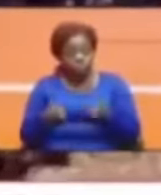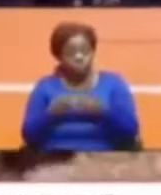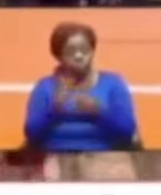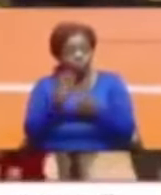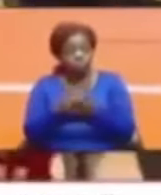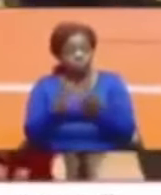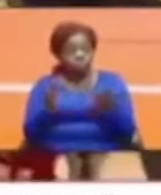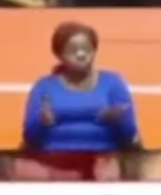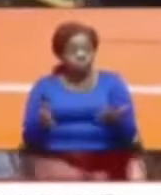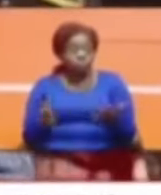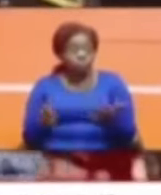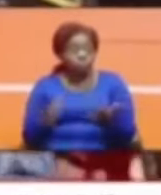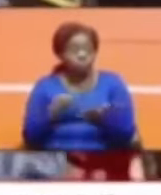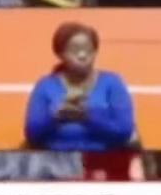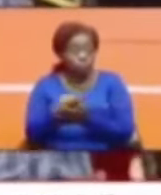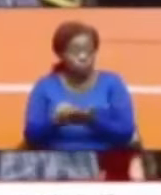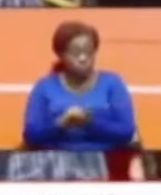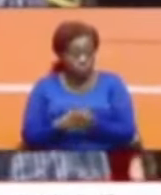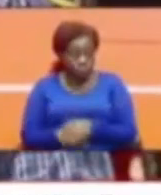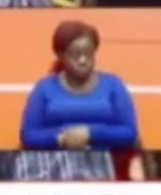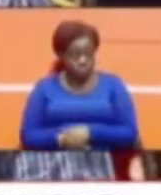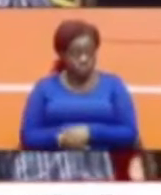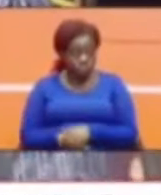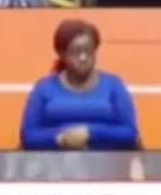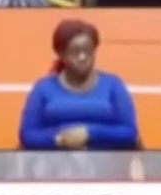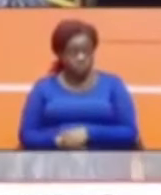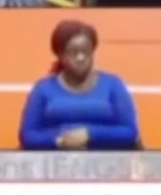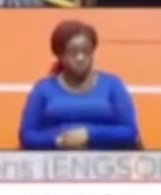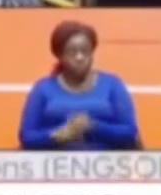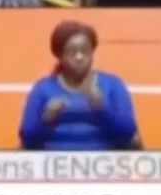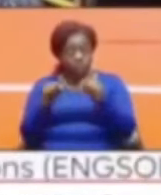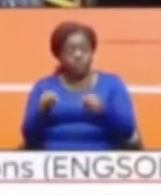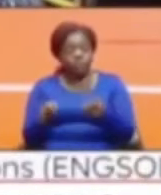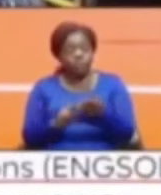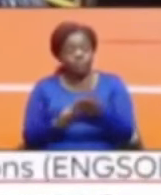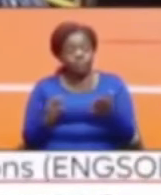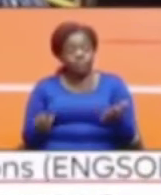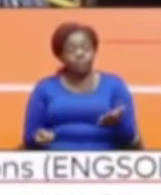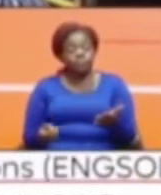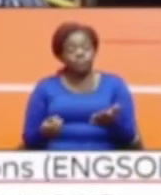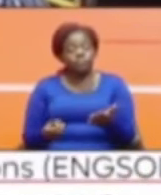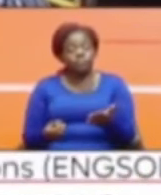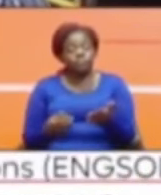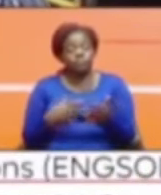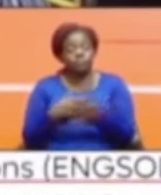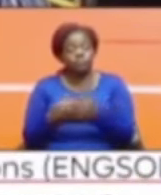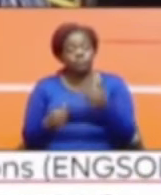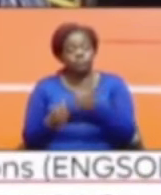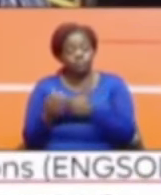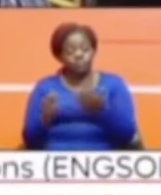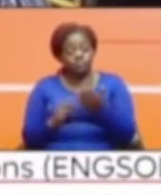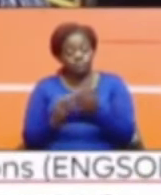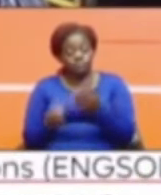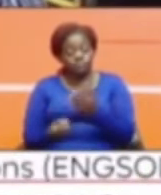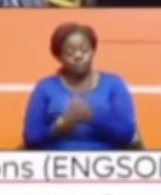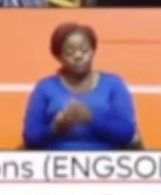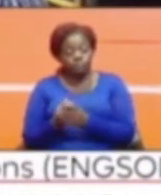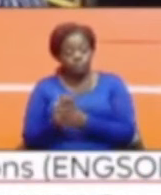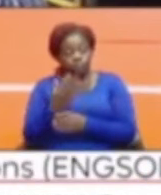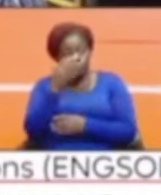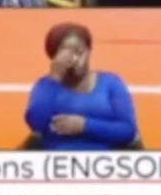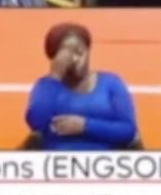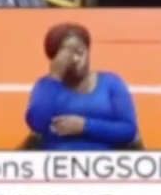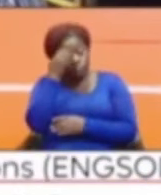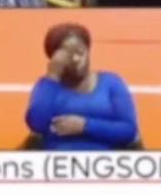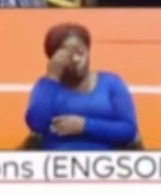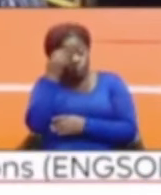obutonde bwensi. Lero bajja kuba balaba ebyuma byetukozesa mu kusiga planters,